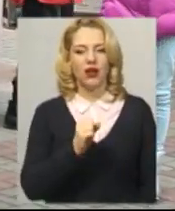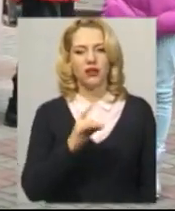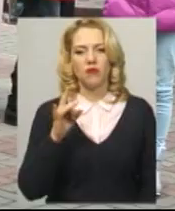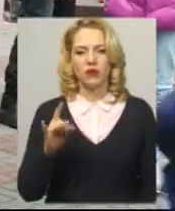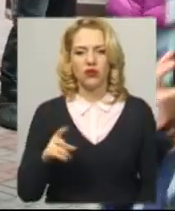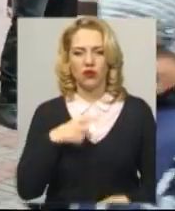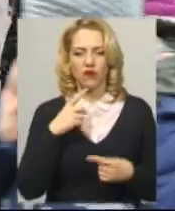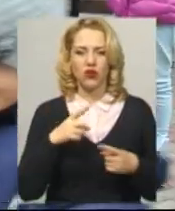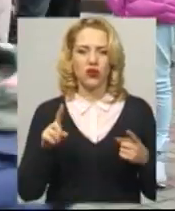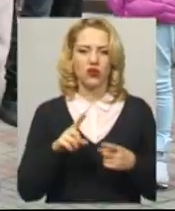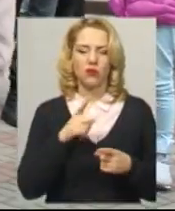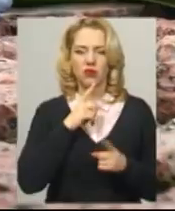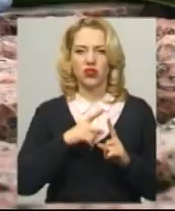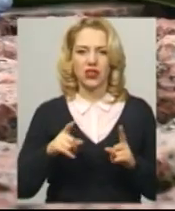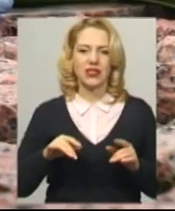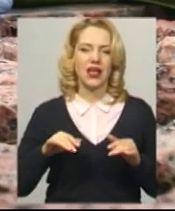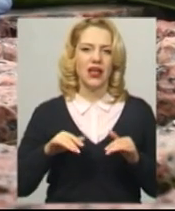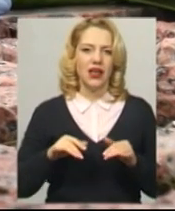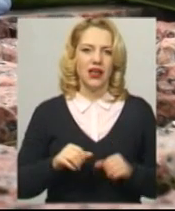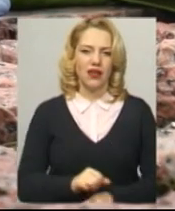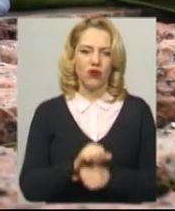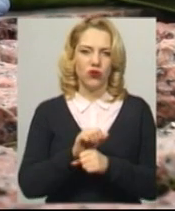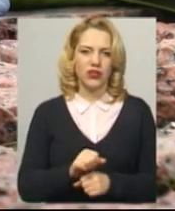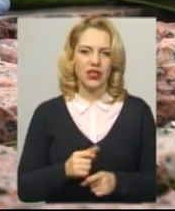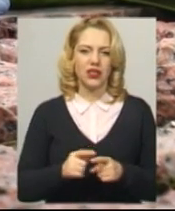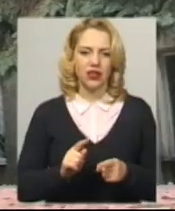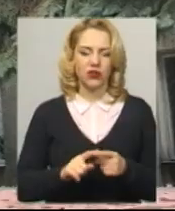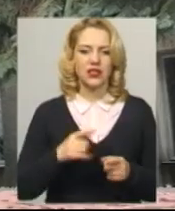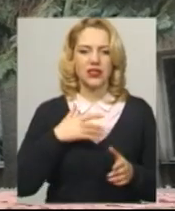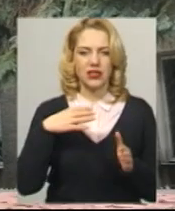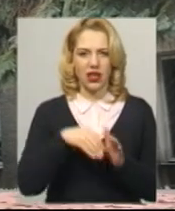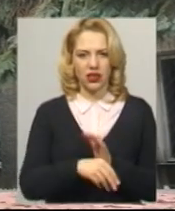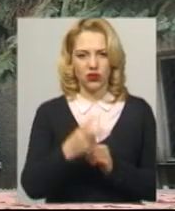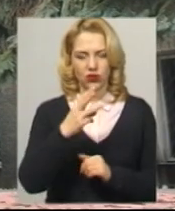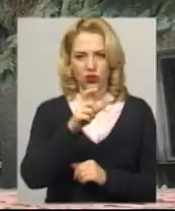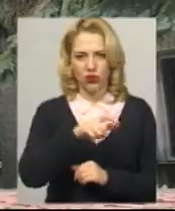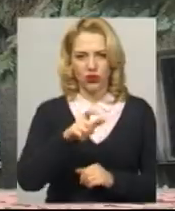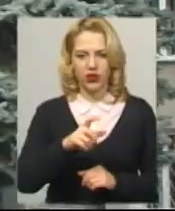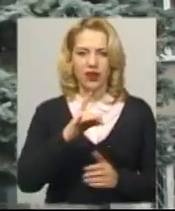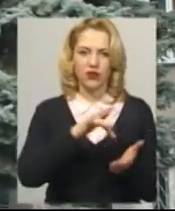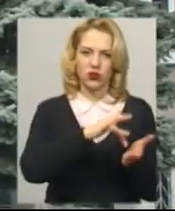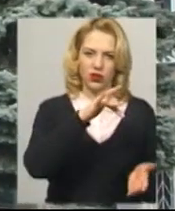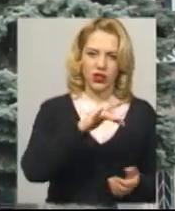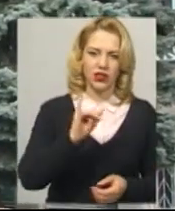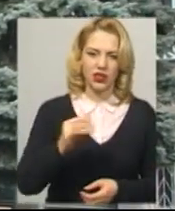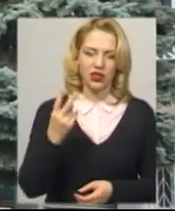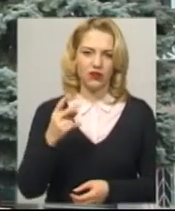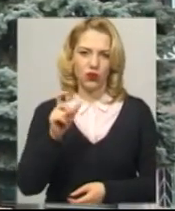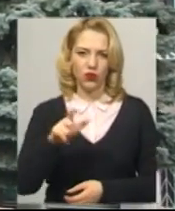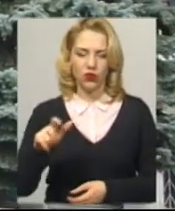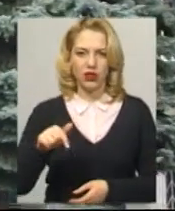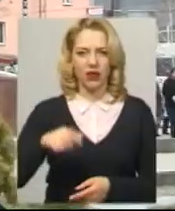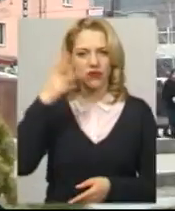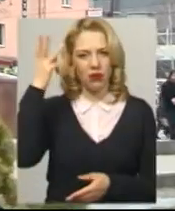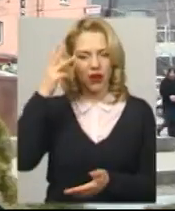додає, під час Революції Гідності з Хмельниччини загинули 3 герої на столичному Майдані та 2 в обласному центрі біля стін управління СБУ